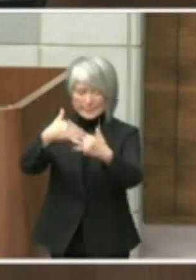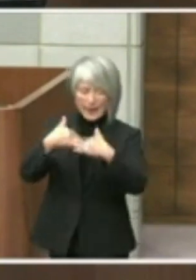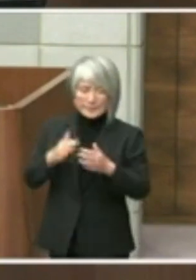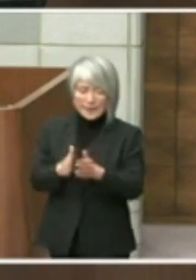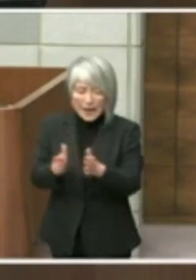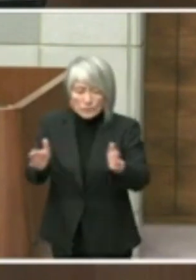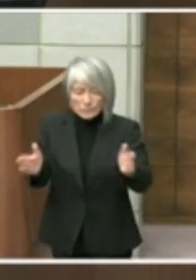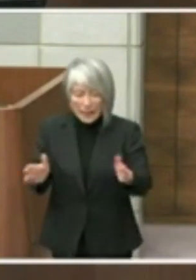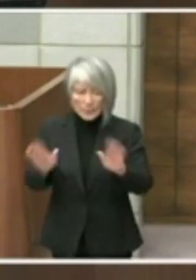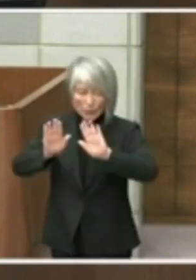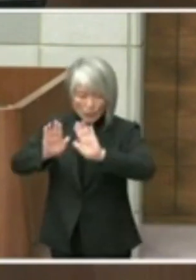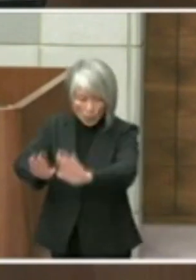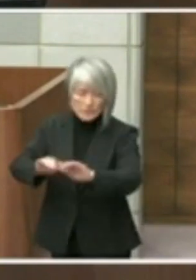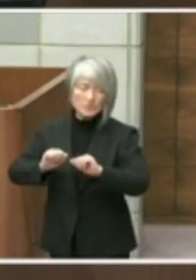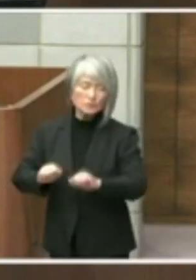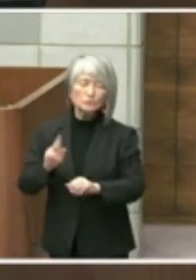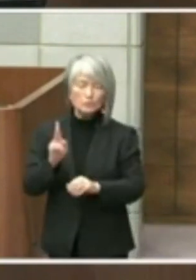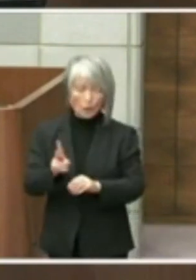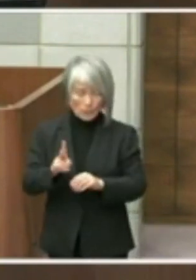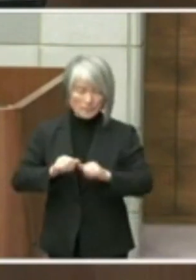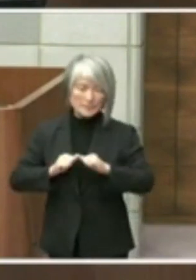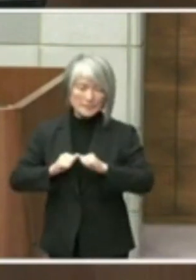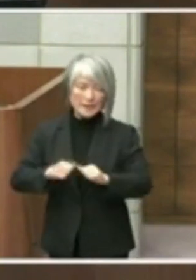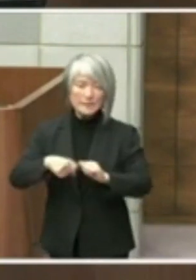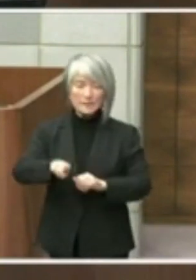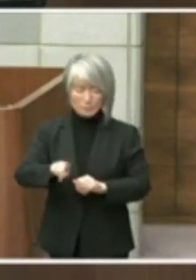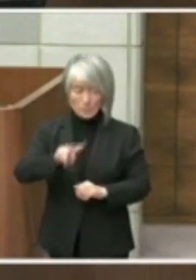ろしくご理解賜りますようお願いいたします。